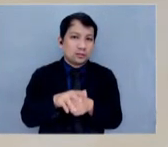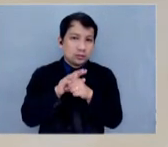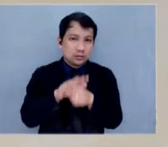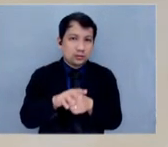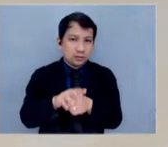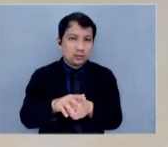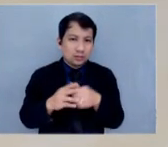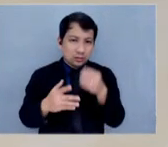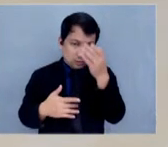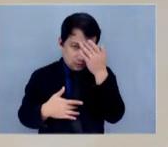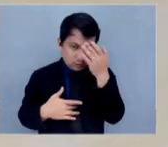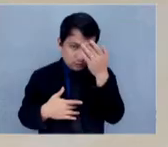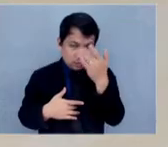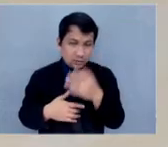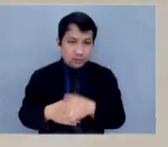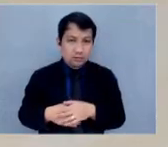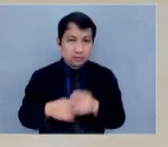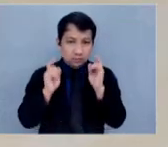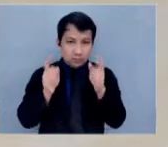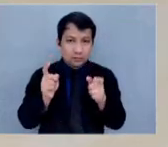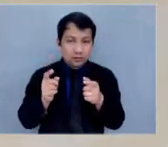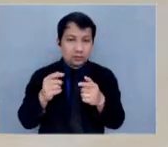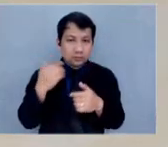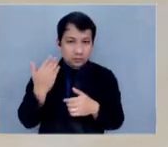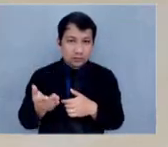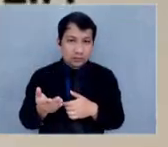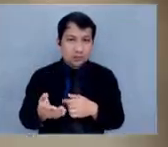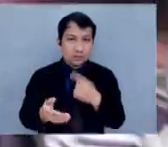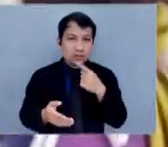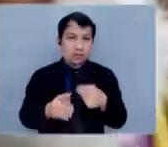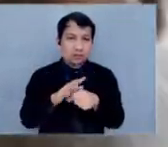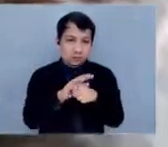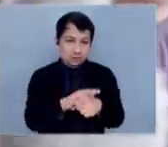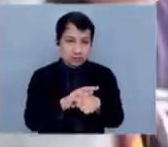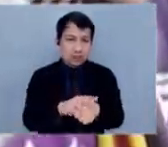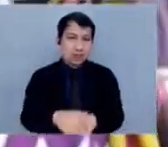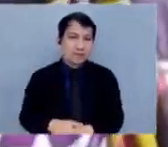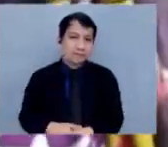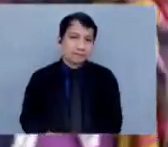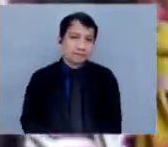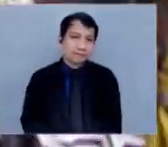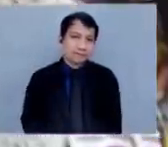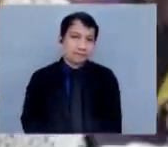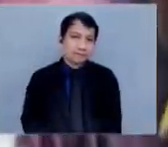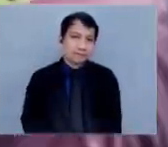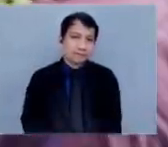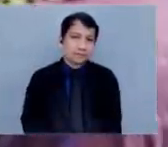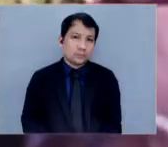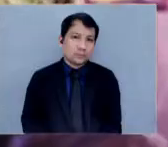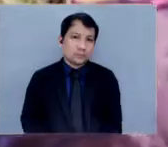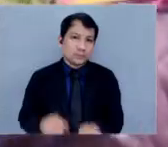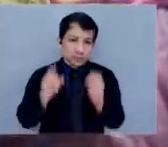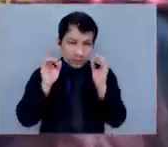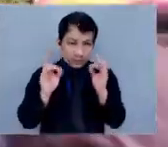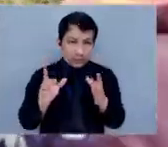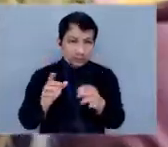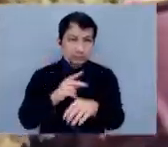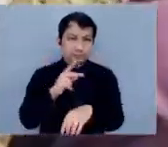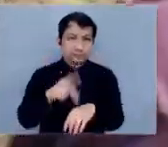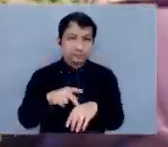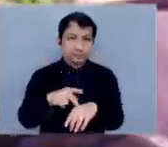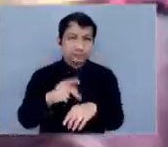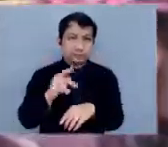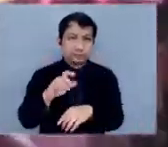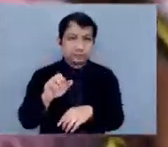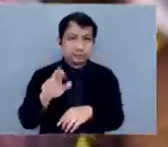na kaagad sila. Madaling mamatay yan pag na-stress sila. Maituturing na endangered species ang Philippine tarsiers ayon sa